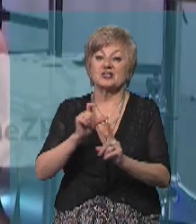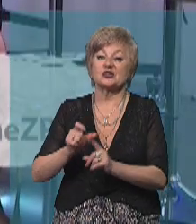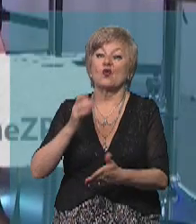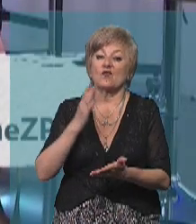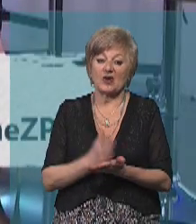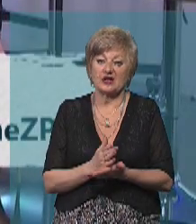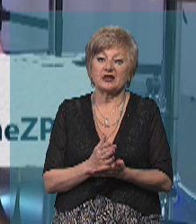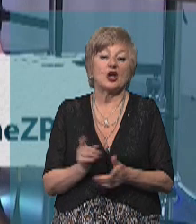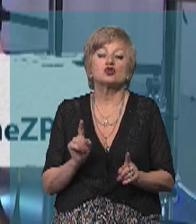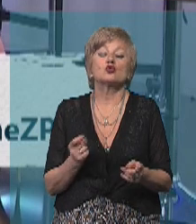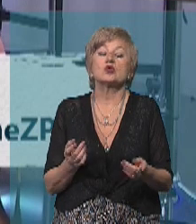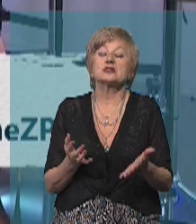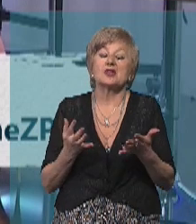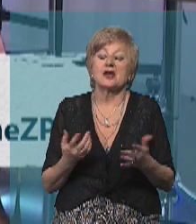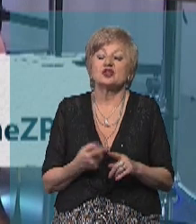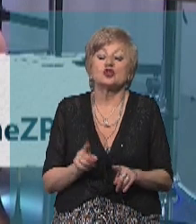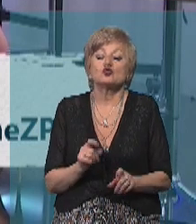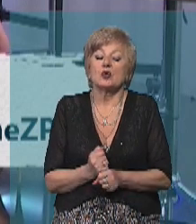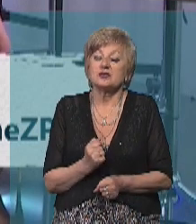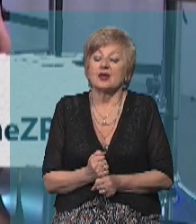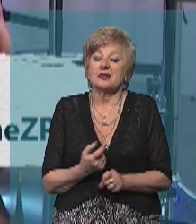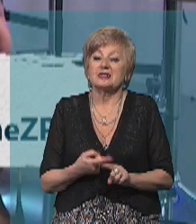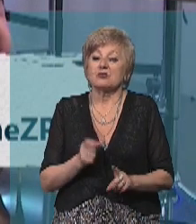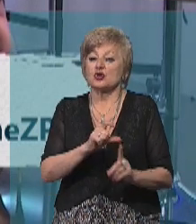це що означає і що з тими робити словами?